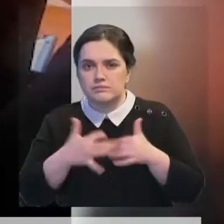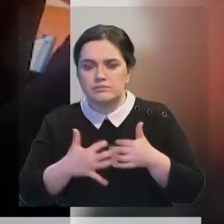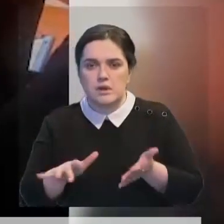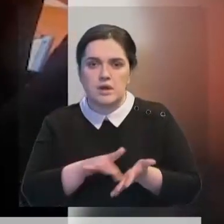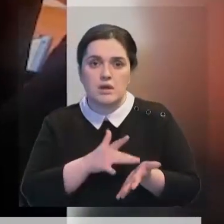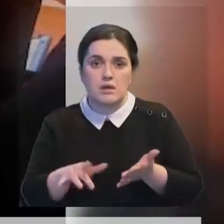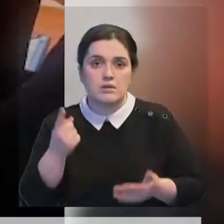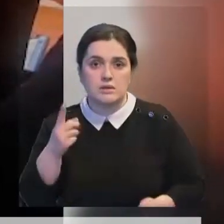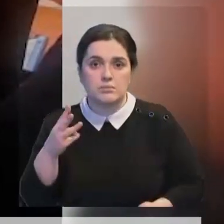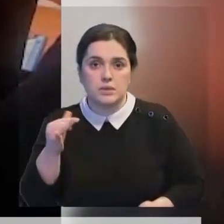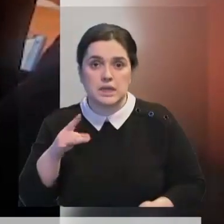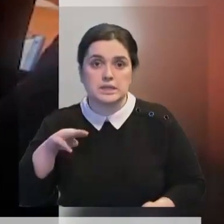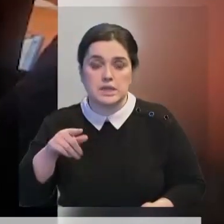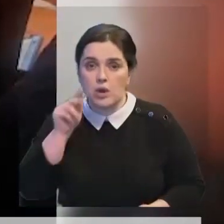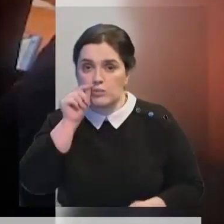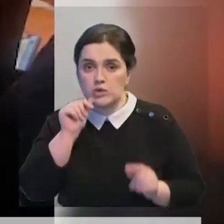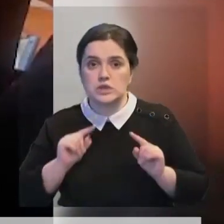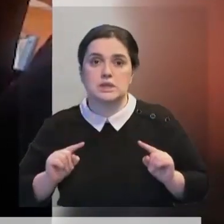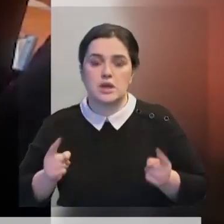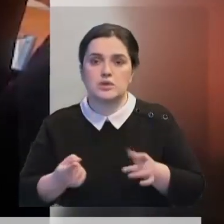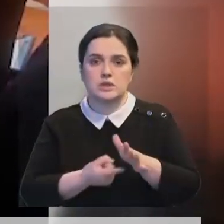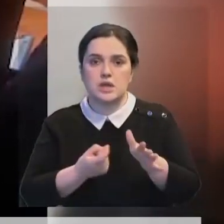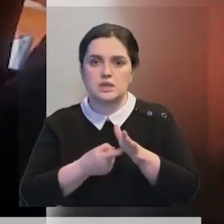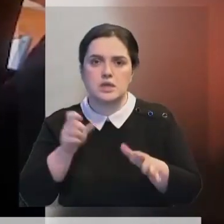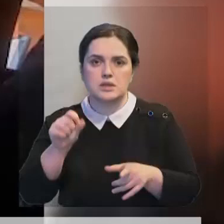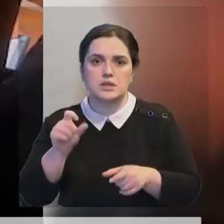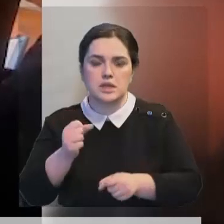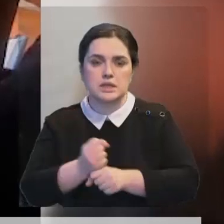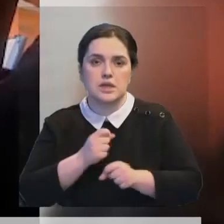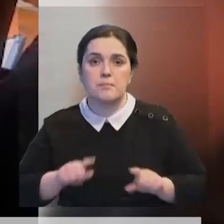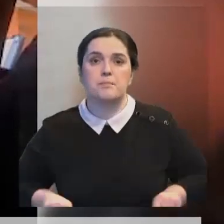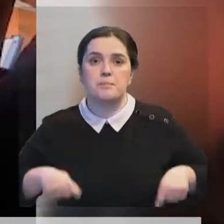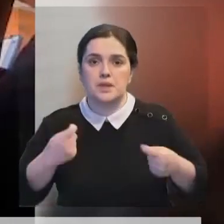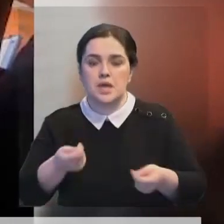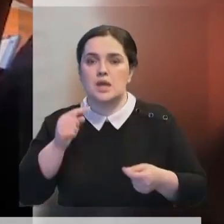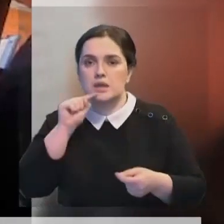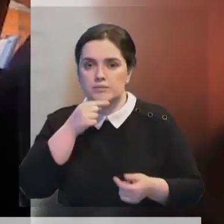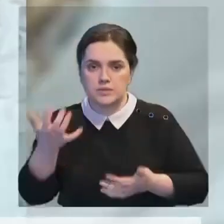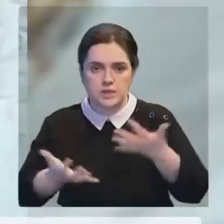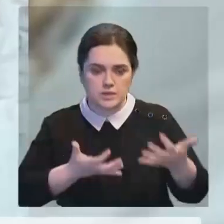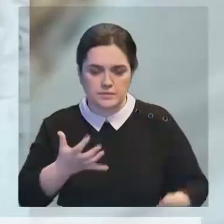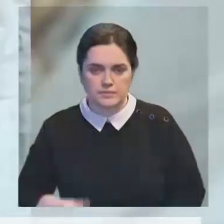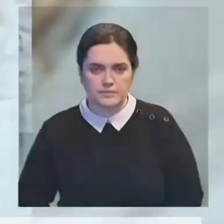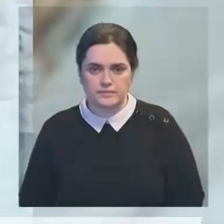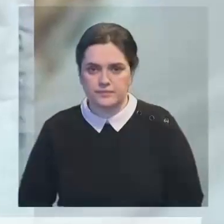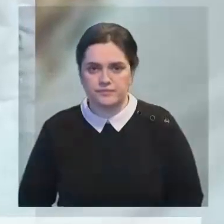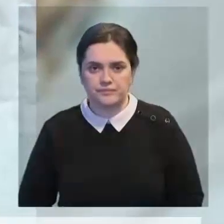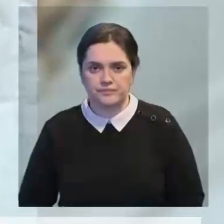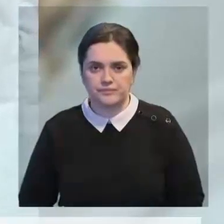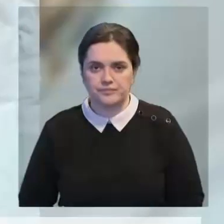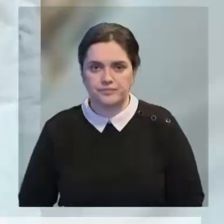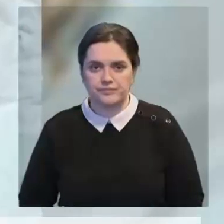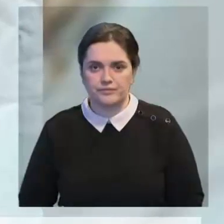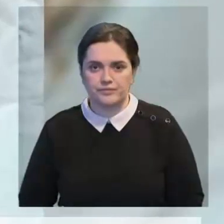более 1 000 000 000 тенге. Мужчину задержали, ведется следствие, золотые изделия переданы в Департамент экономических расследований.